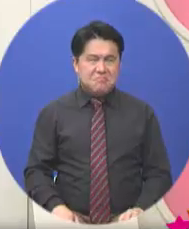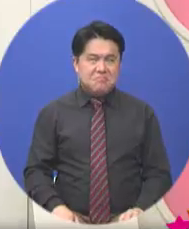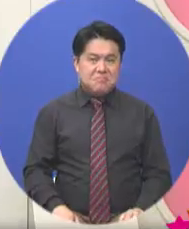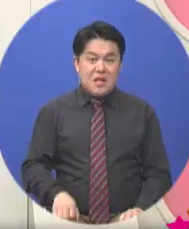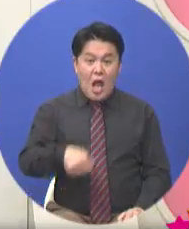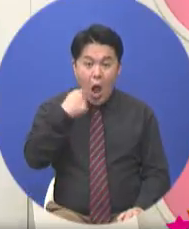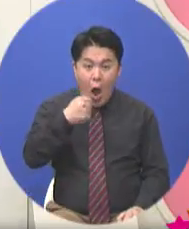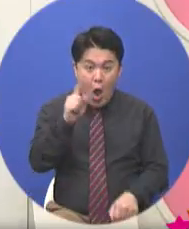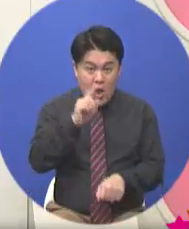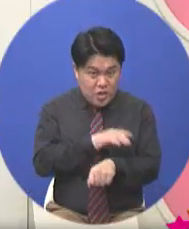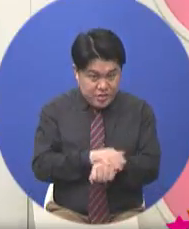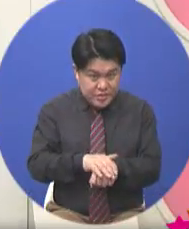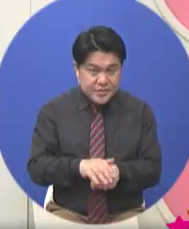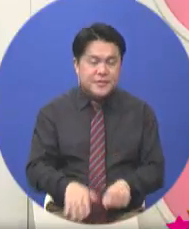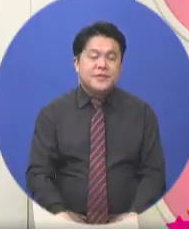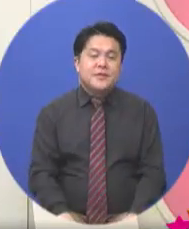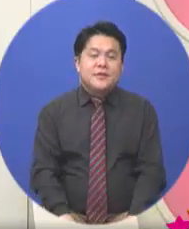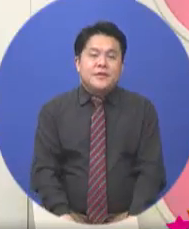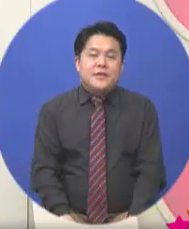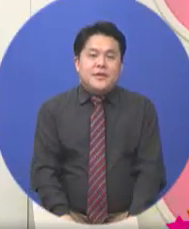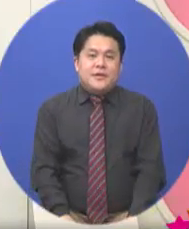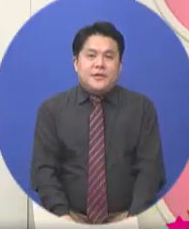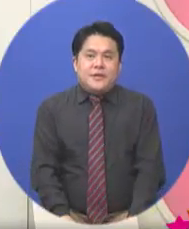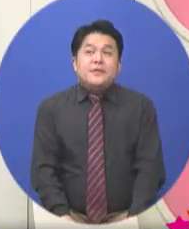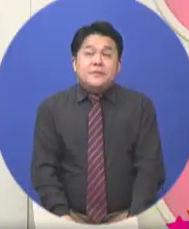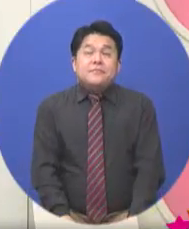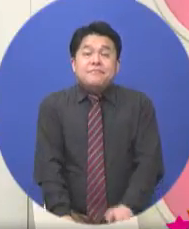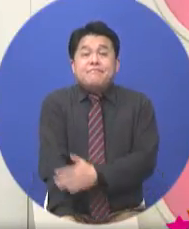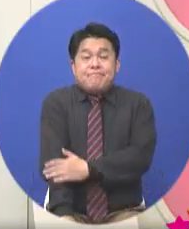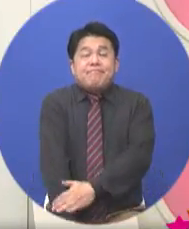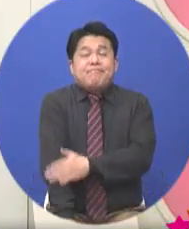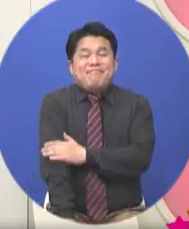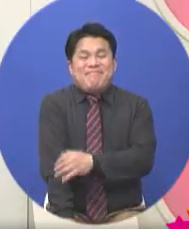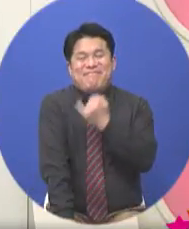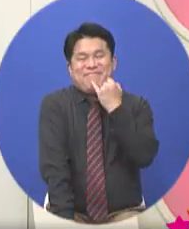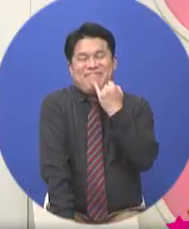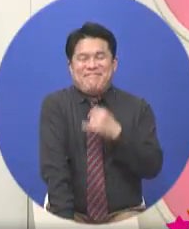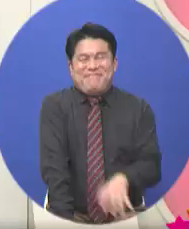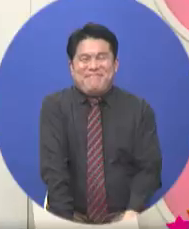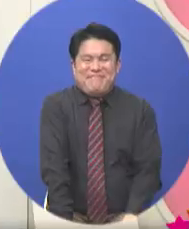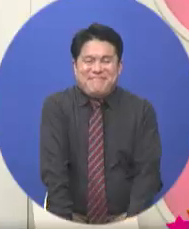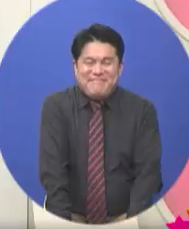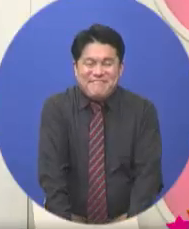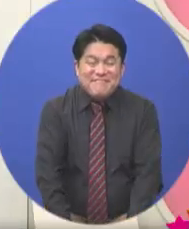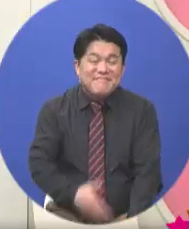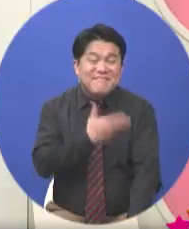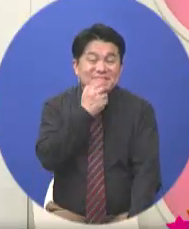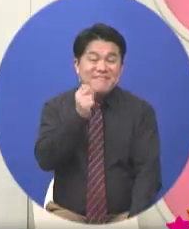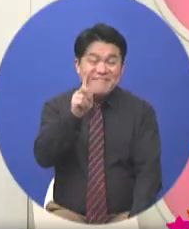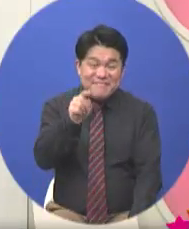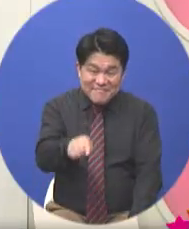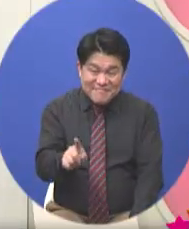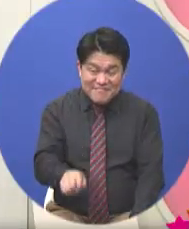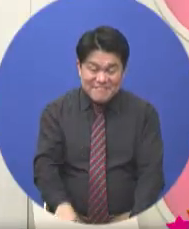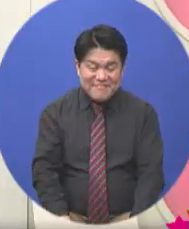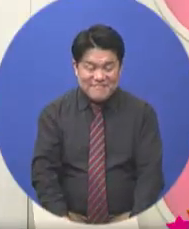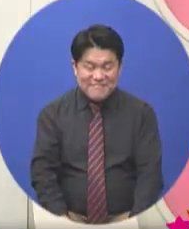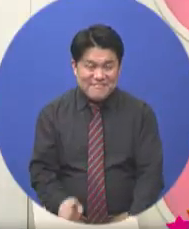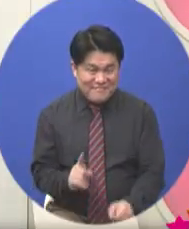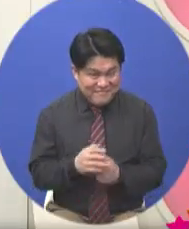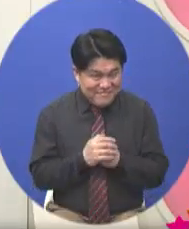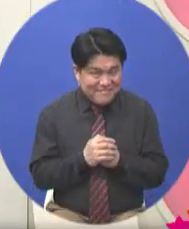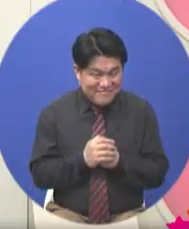그러니까. 식사는 잘 하세요? 네, 잘 하고 있습니다. 우리 복지 TV를